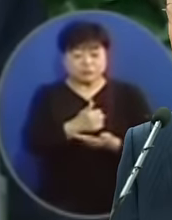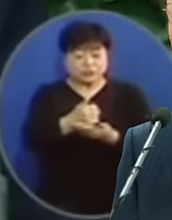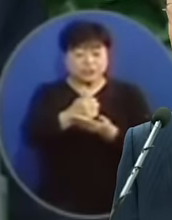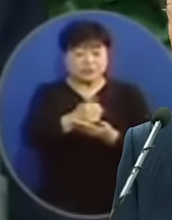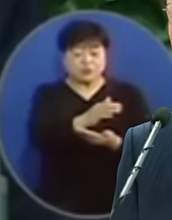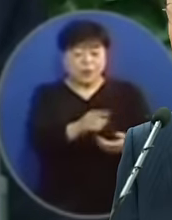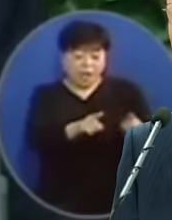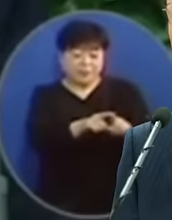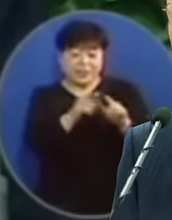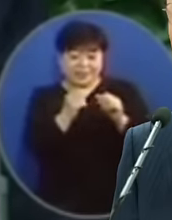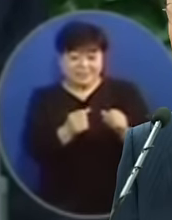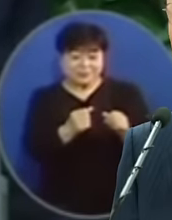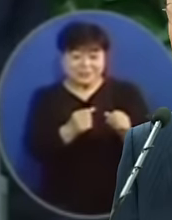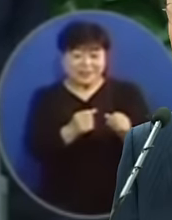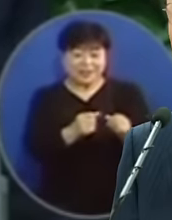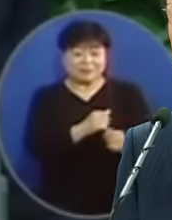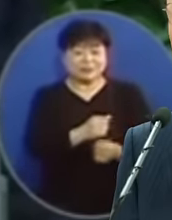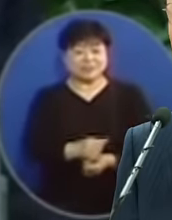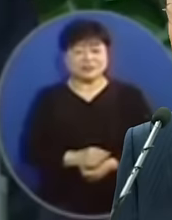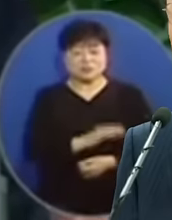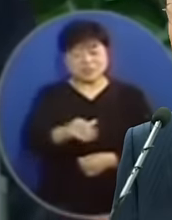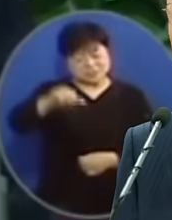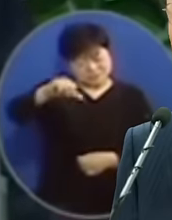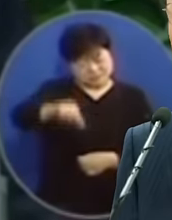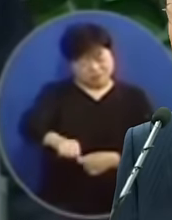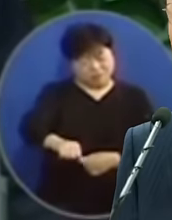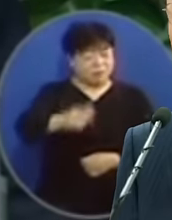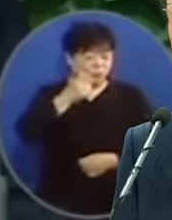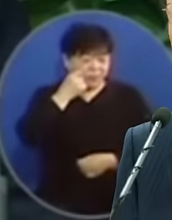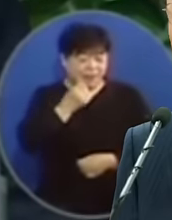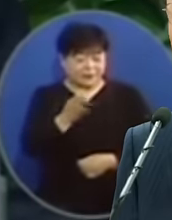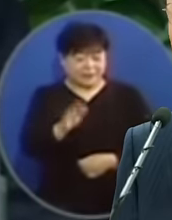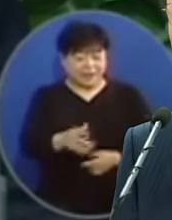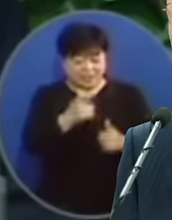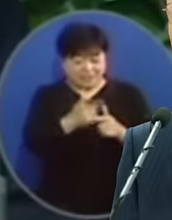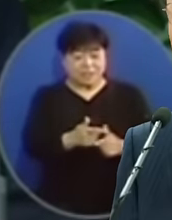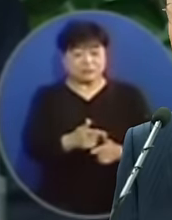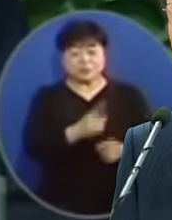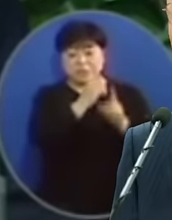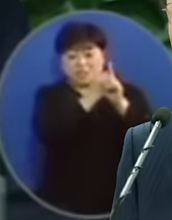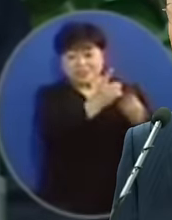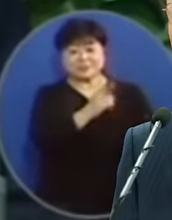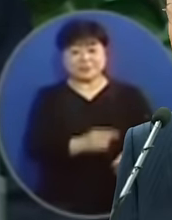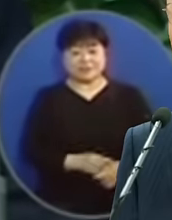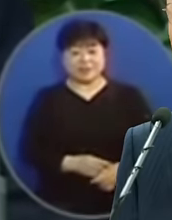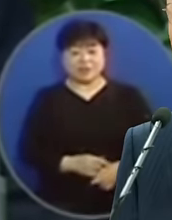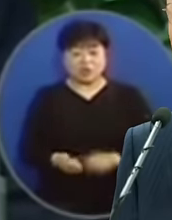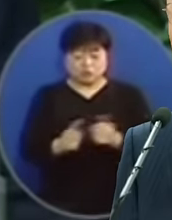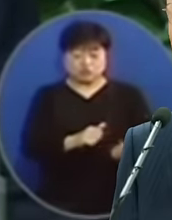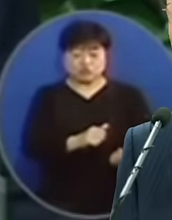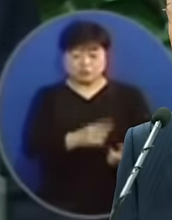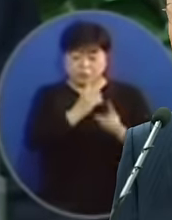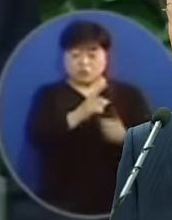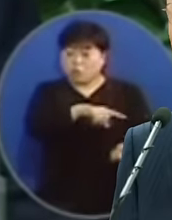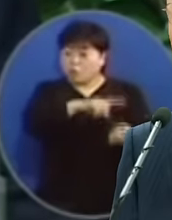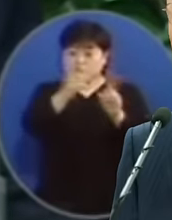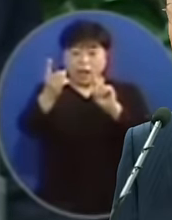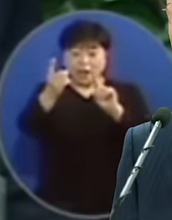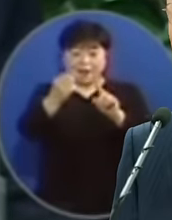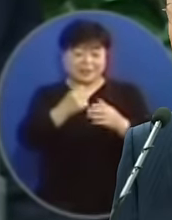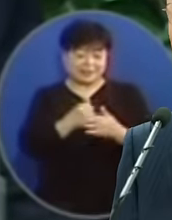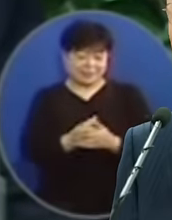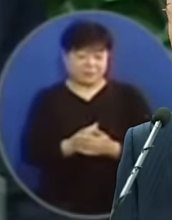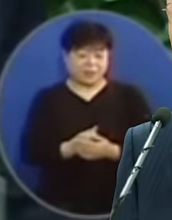계십니다. 우리는 저요 우리 힘으로 못해요. 그러나 예수님은 이겼지 않습니까? 죽음도 이기고 부활했었습니다.